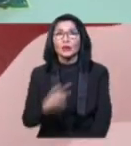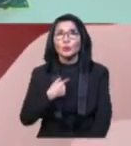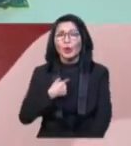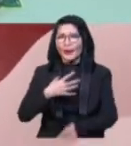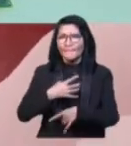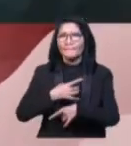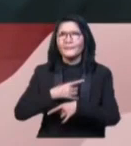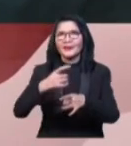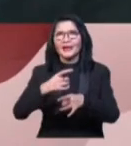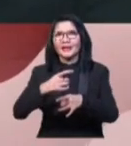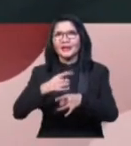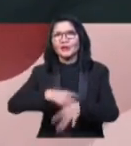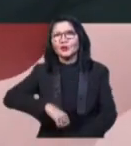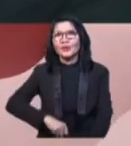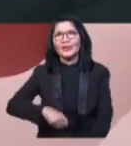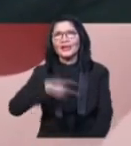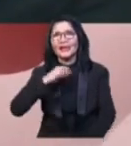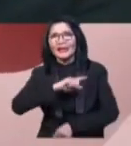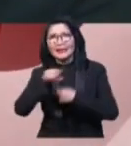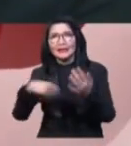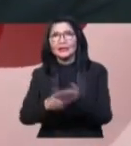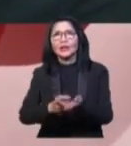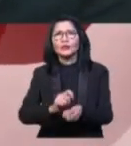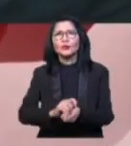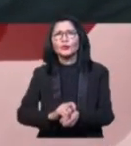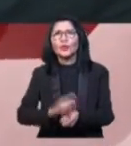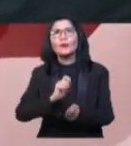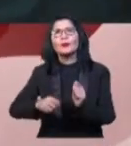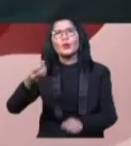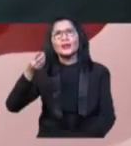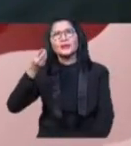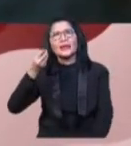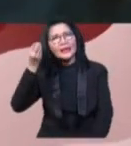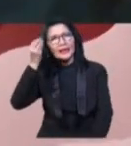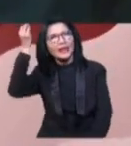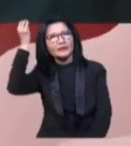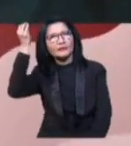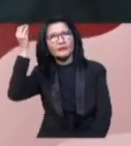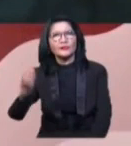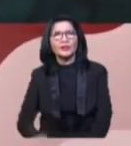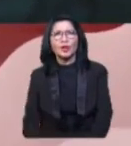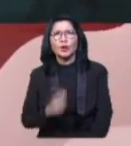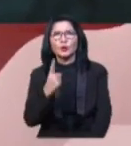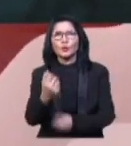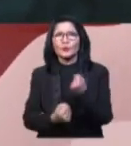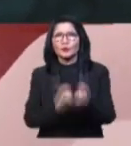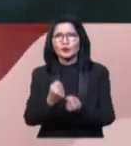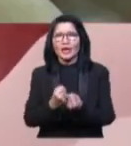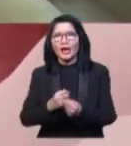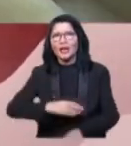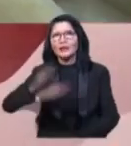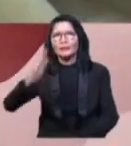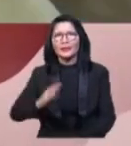untuk menggali berbagai ide kreativitas, menarik berbagai effort kita untuk berusaha lebih di masa pandemi